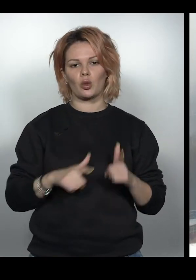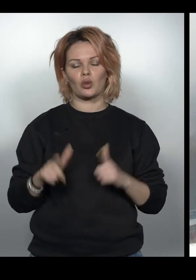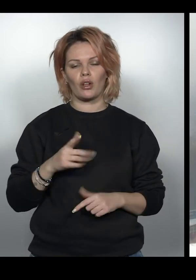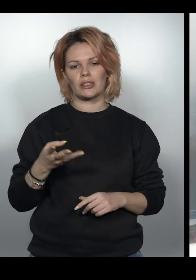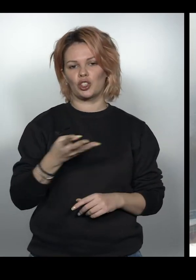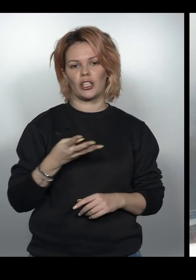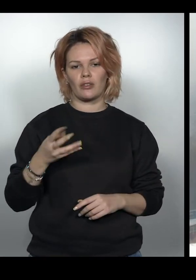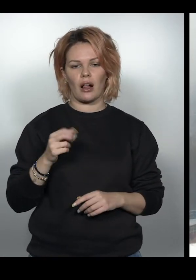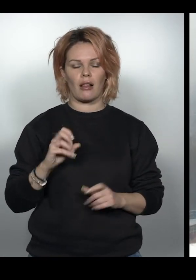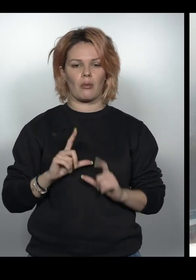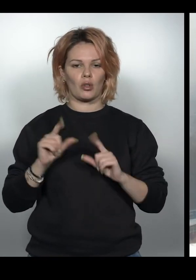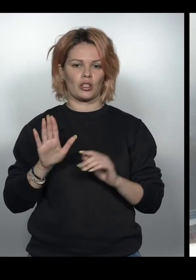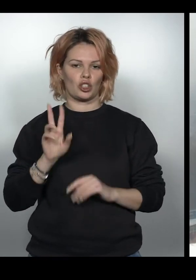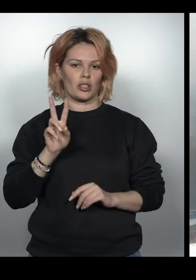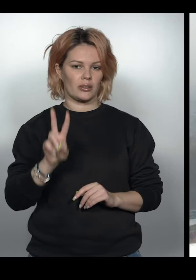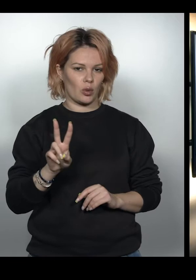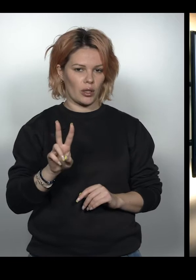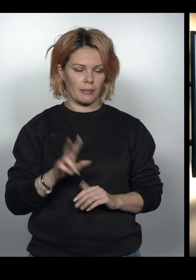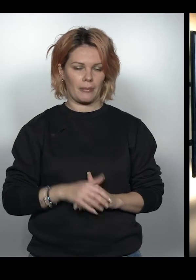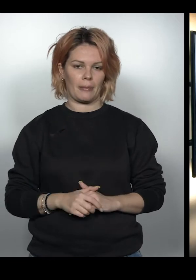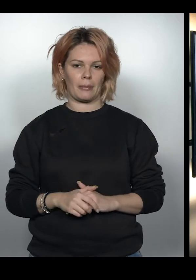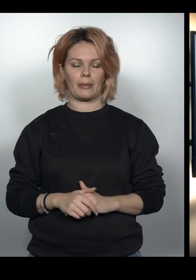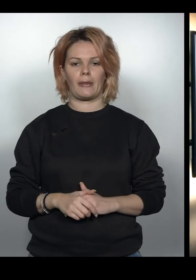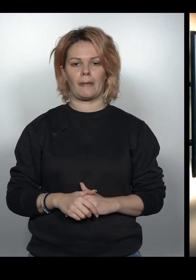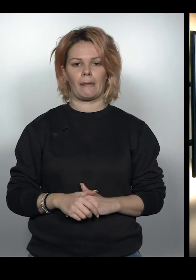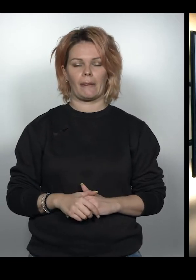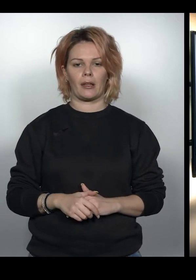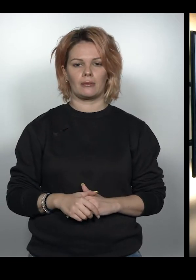Спортсменів готувалися 4, але поїхало лише 2.